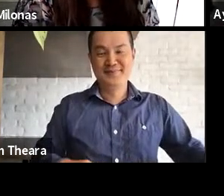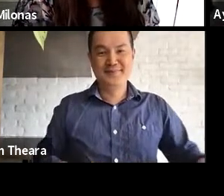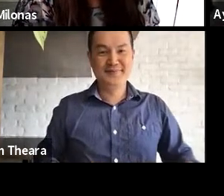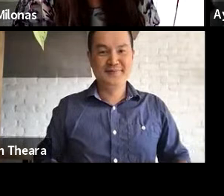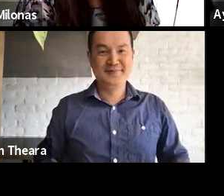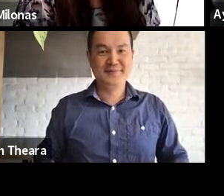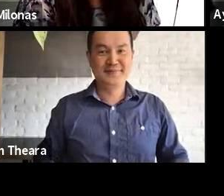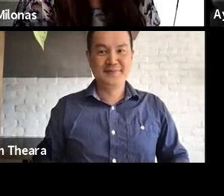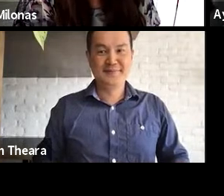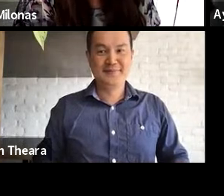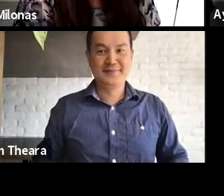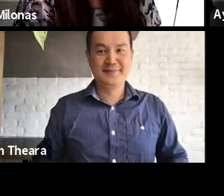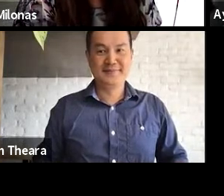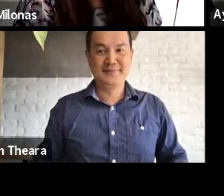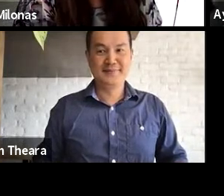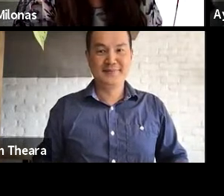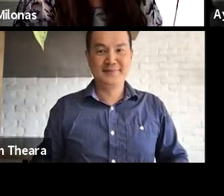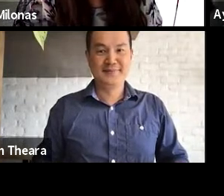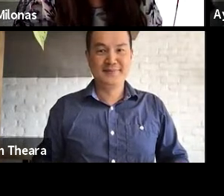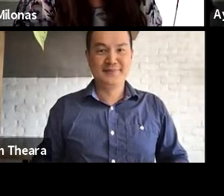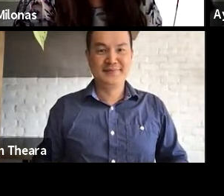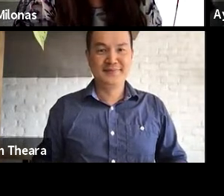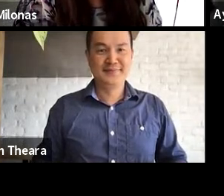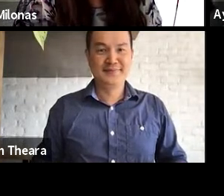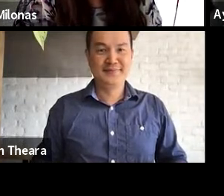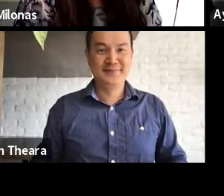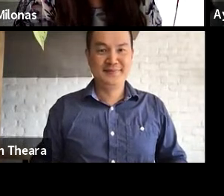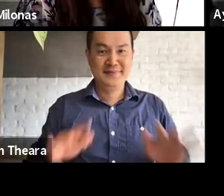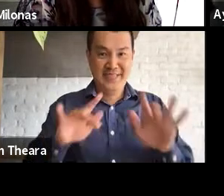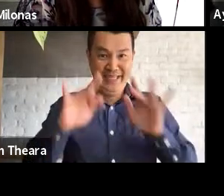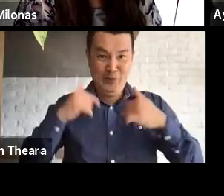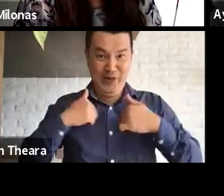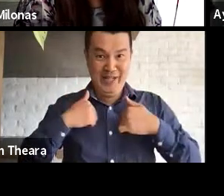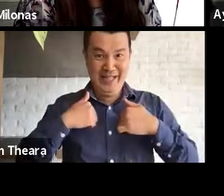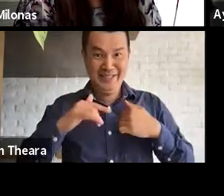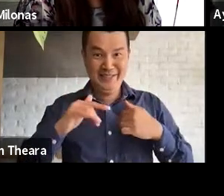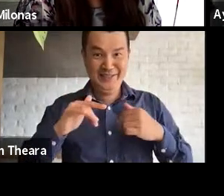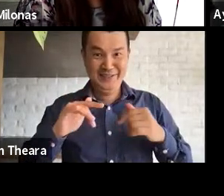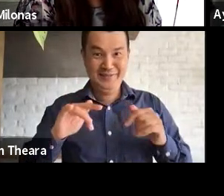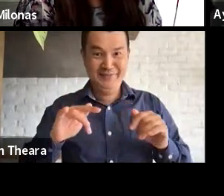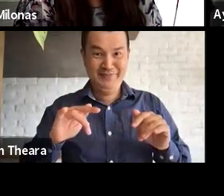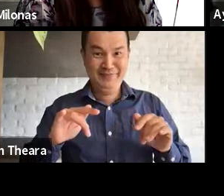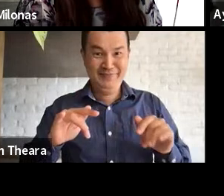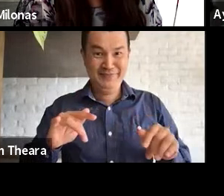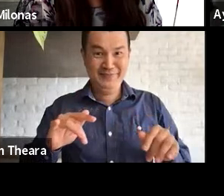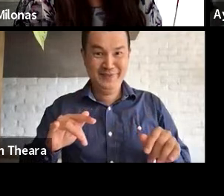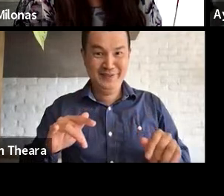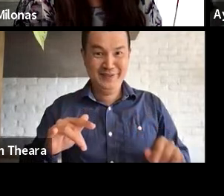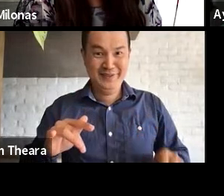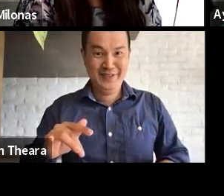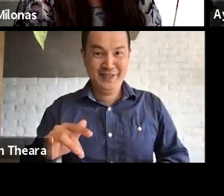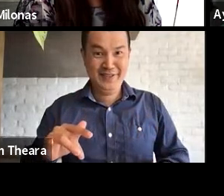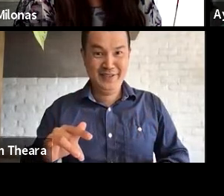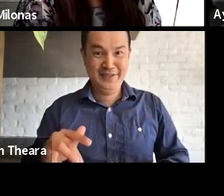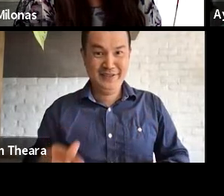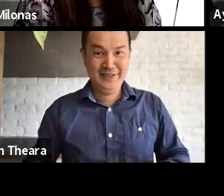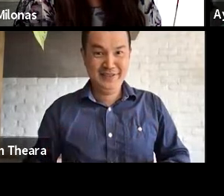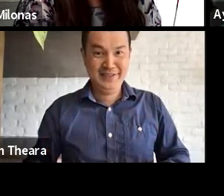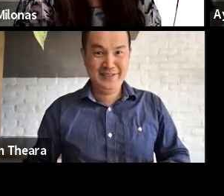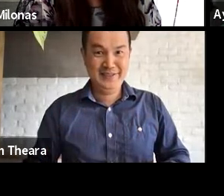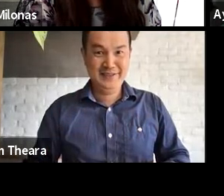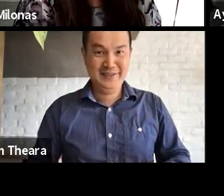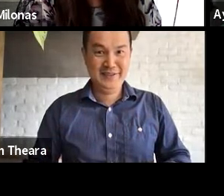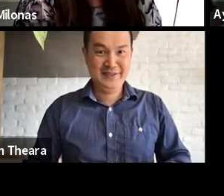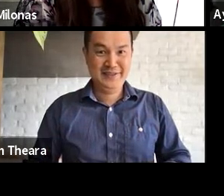Oui, n'oubliez pas, juste avant la question, n'oubliez pas de remplir le formulaire de rétro, s'il vous plaît, c'est très important. Oui, la question?